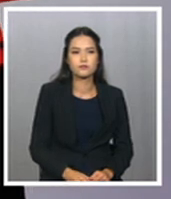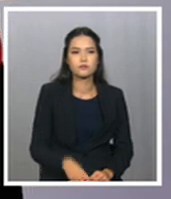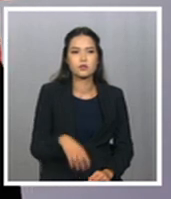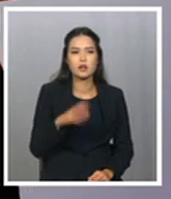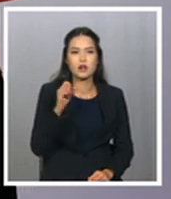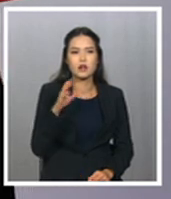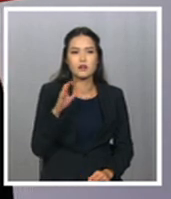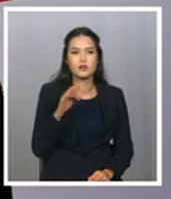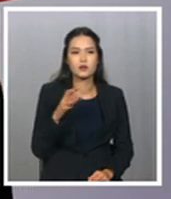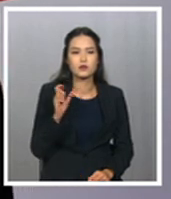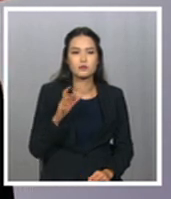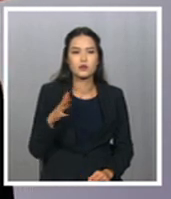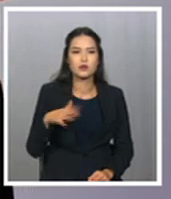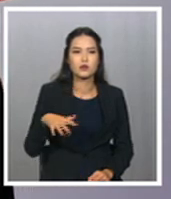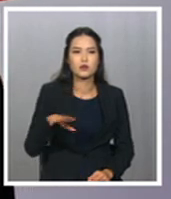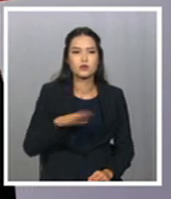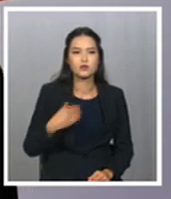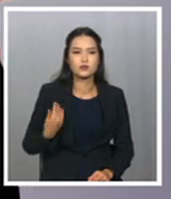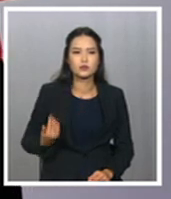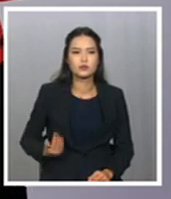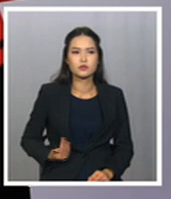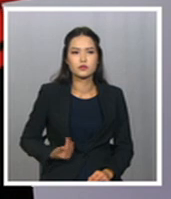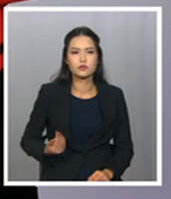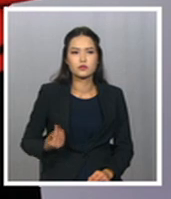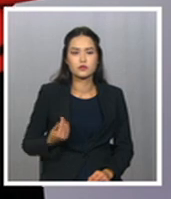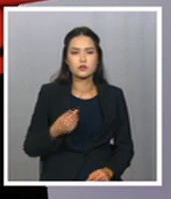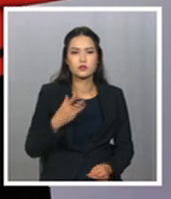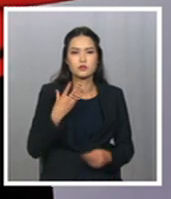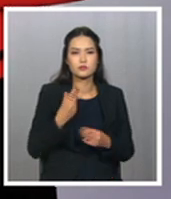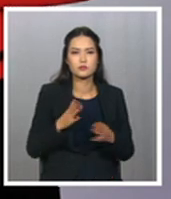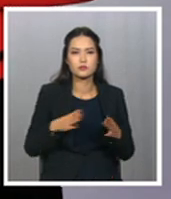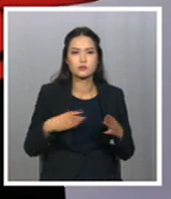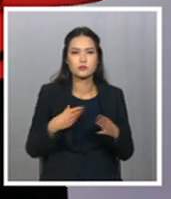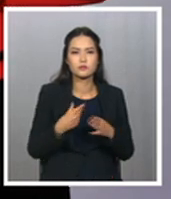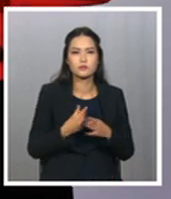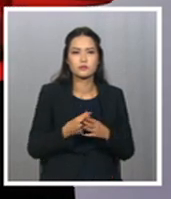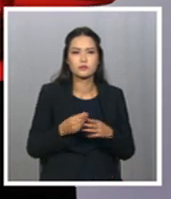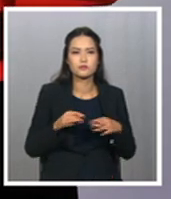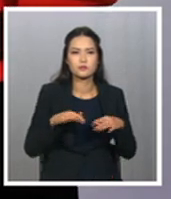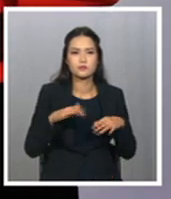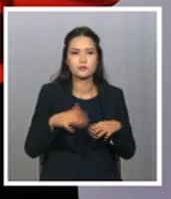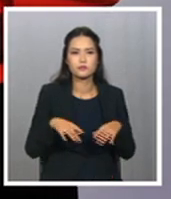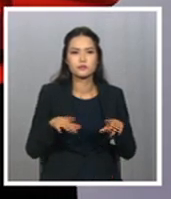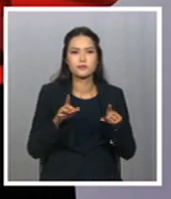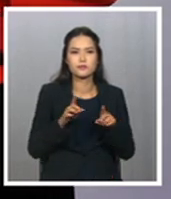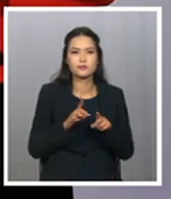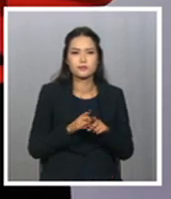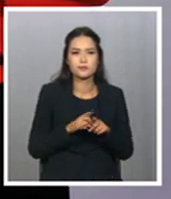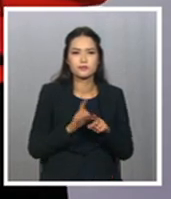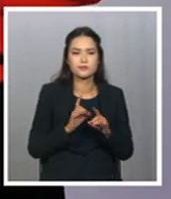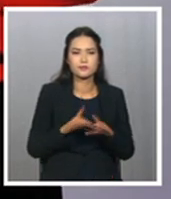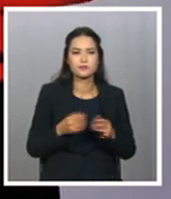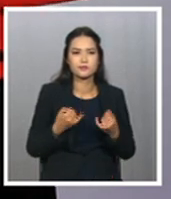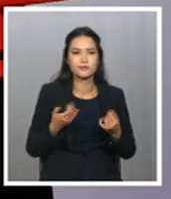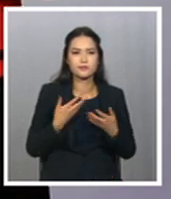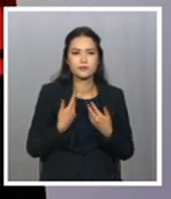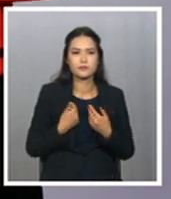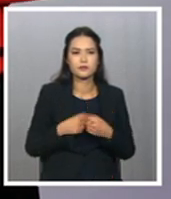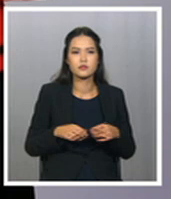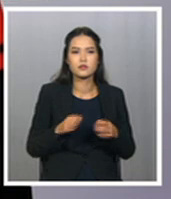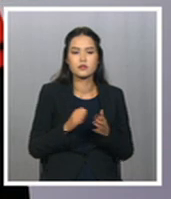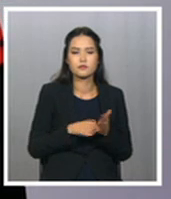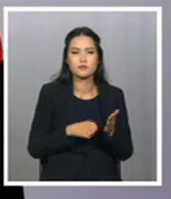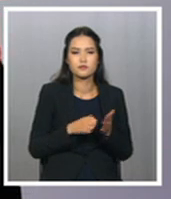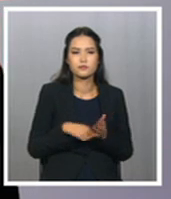Автордың бүкіл өмірі қазақ қоғаммен бірге қайнасқан десек артық емес. Өйткені